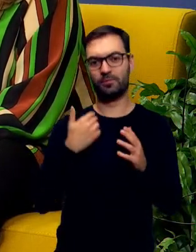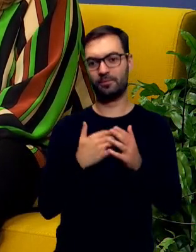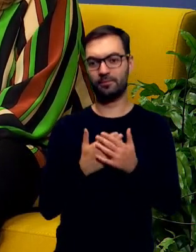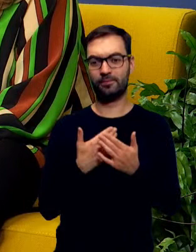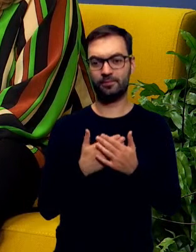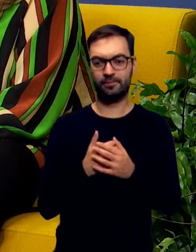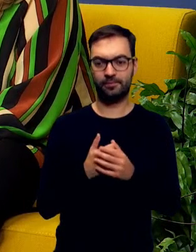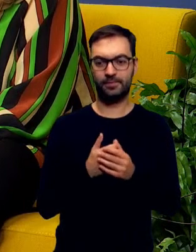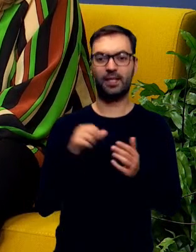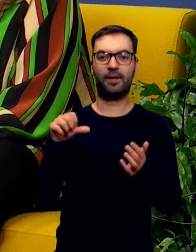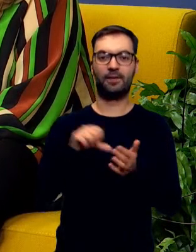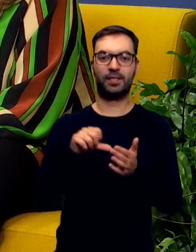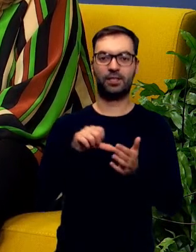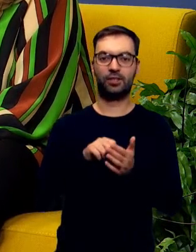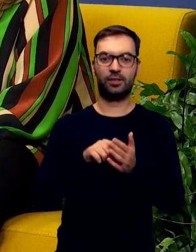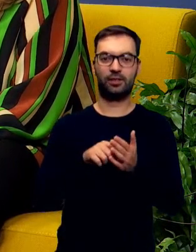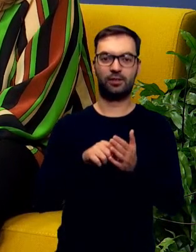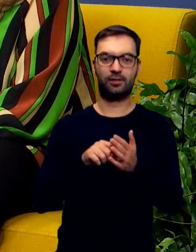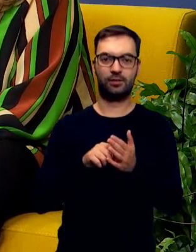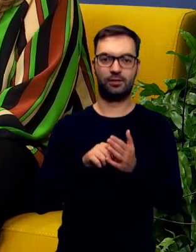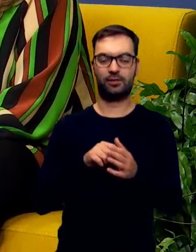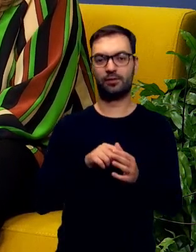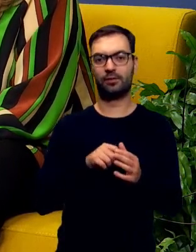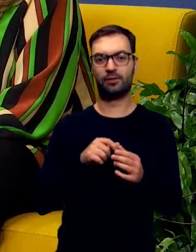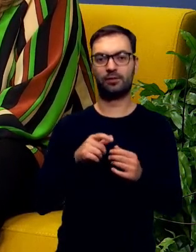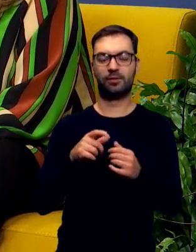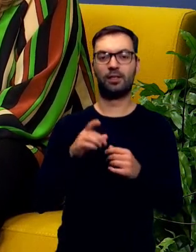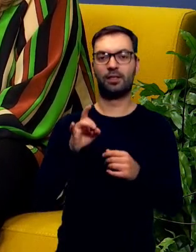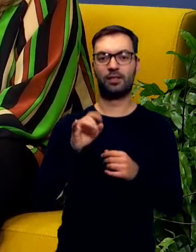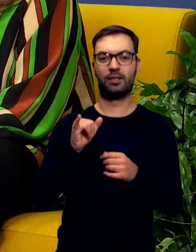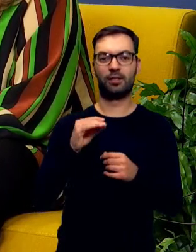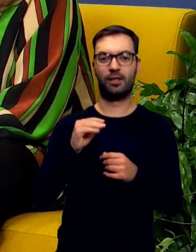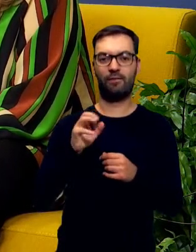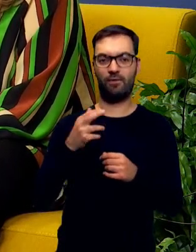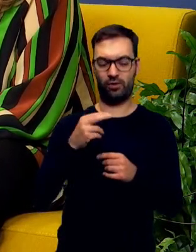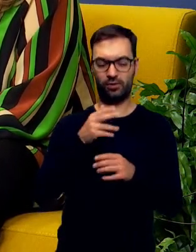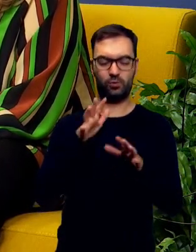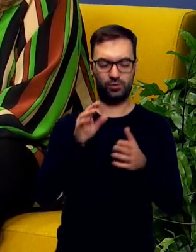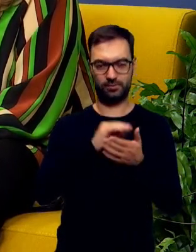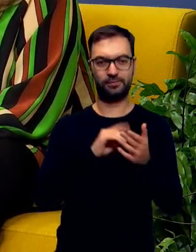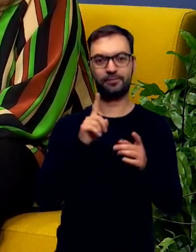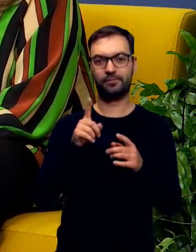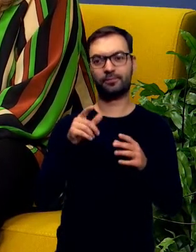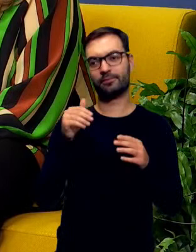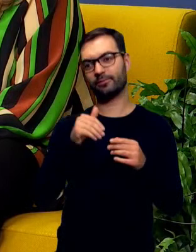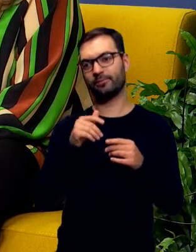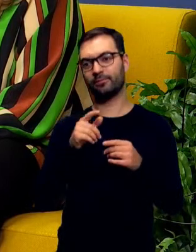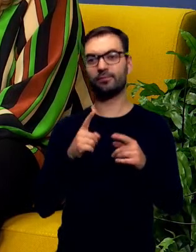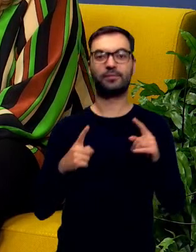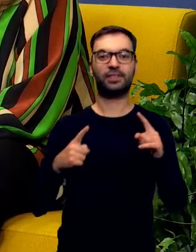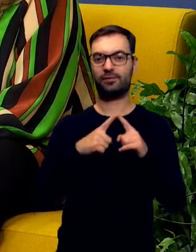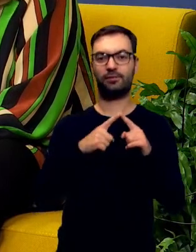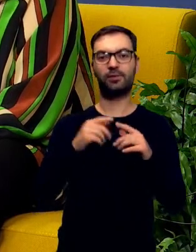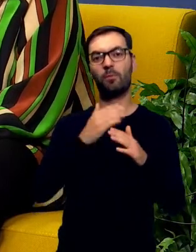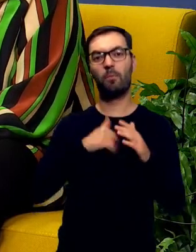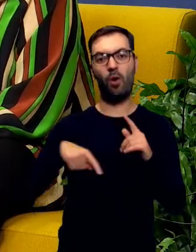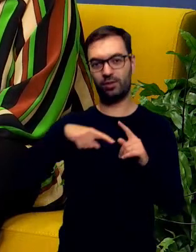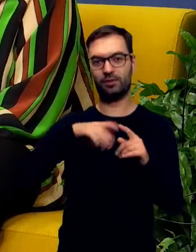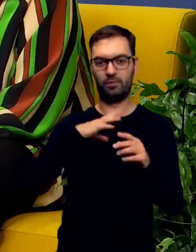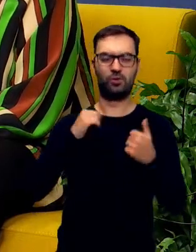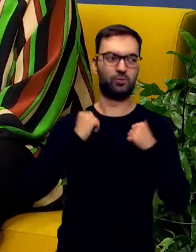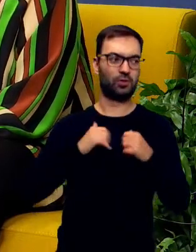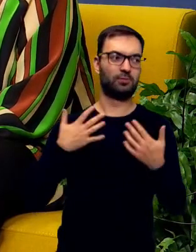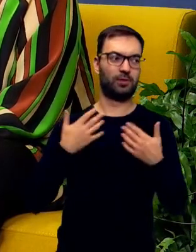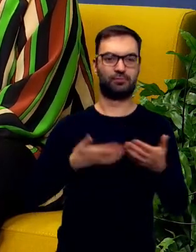że no, wycieczka gdzieś pod ten, no, o Giewoncie jest dużo w tej książce, natomiast no, może nie na sam Giewont, ale pod Giewont można